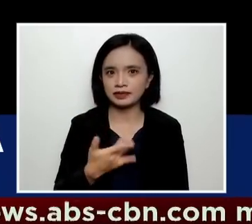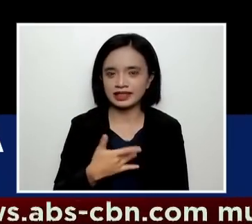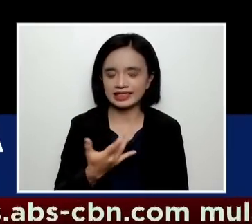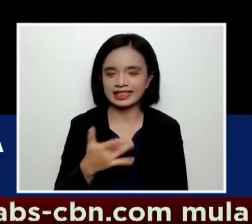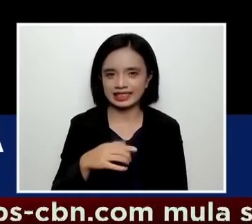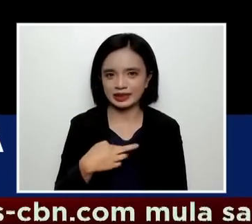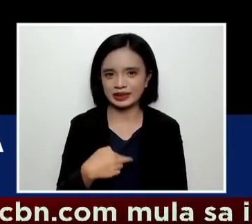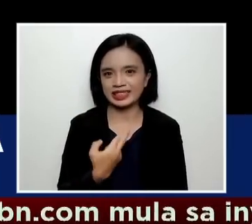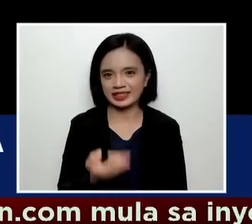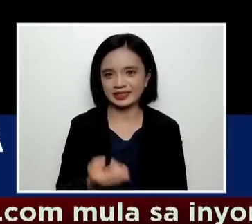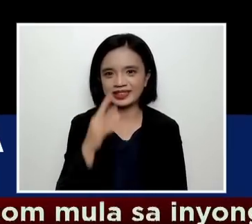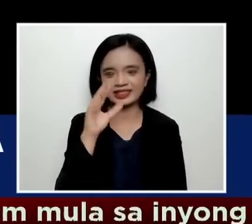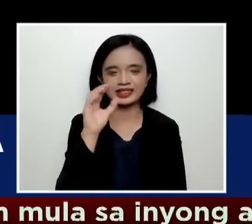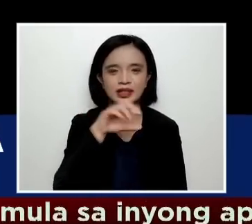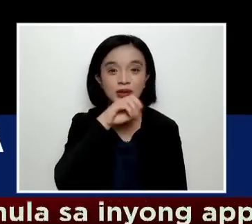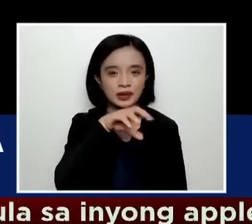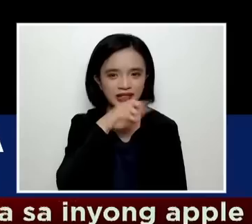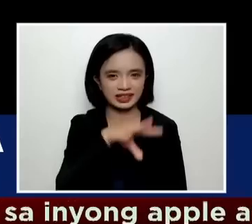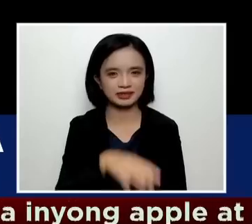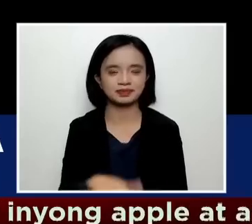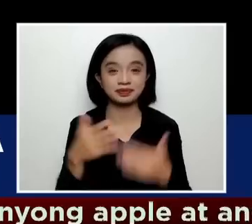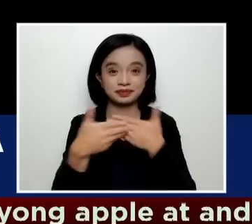kanilang kwento.